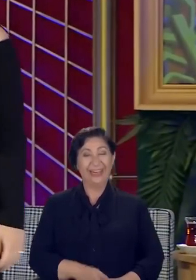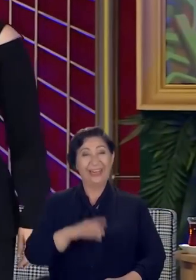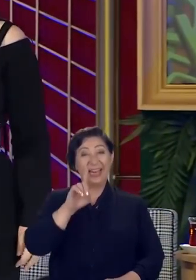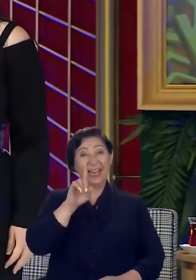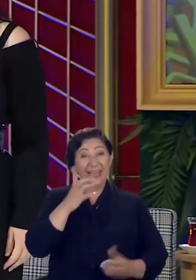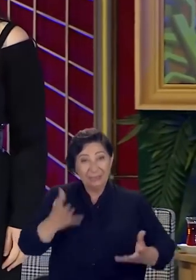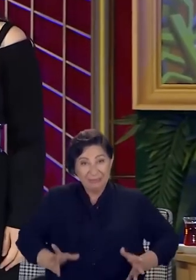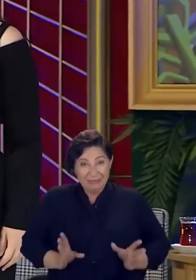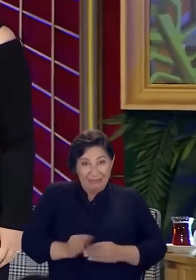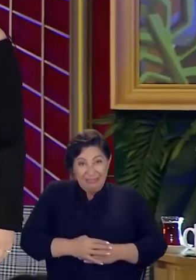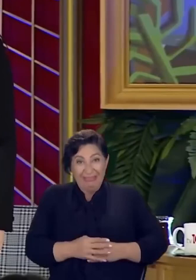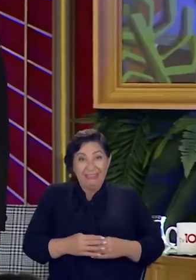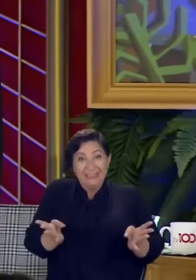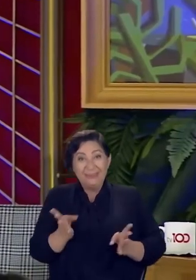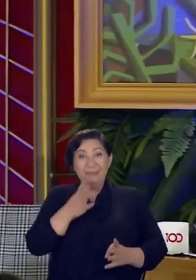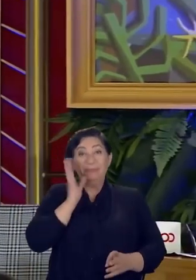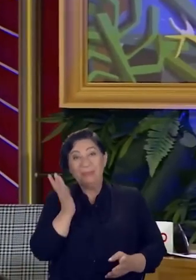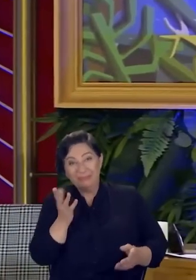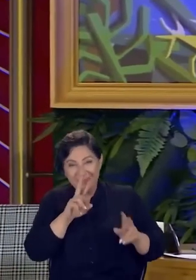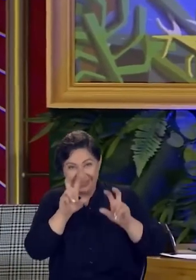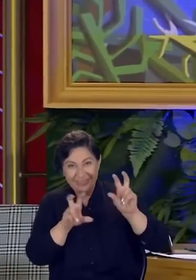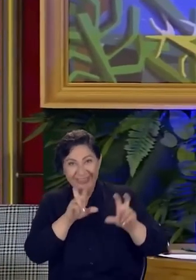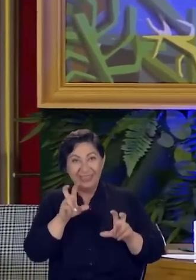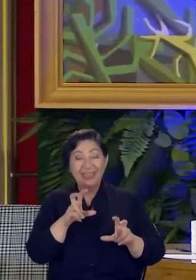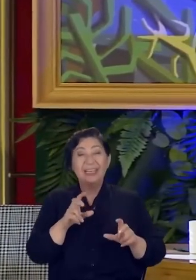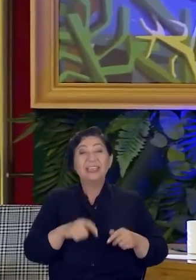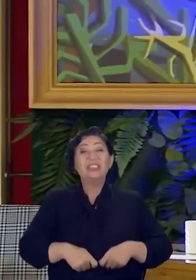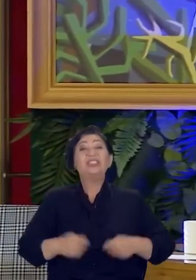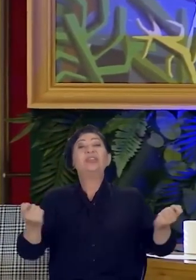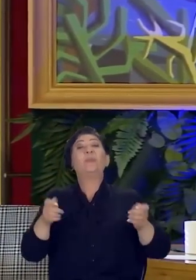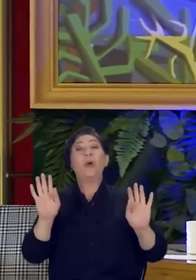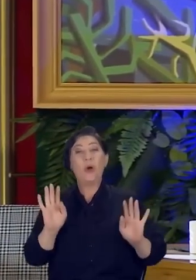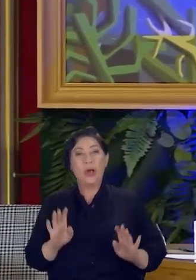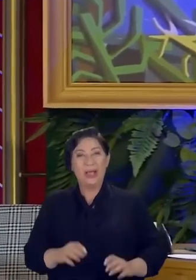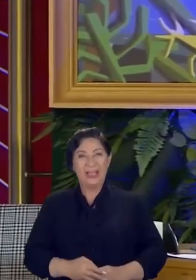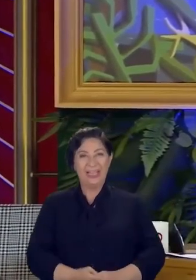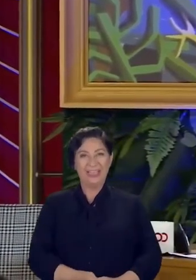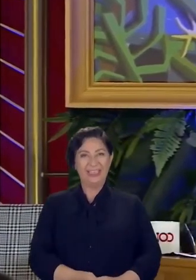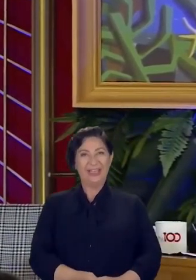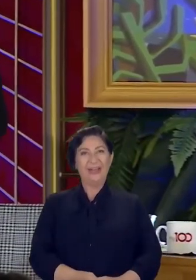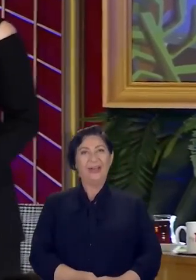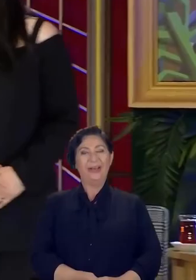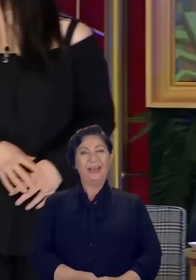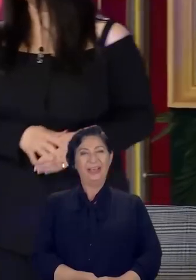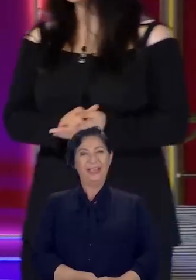Stop. Hayır, nasıl çıktığını bilmiyorum kemeri. Özellikle çıkmı yanımdan aldım. Bir dakika. Oh.